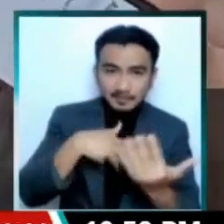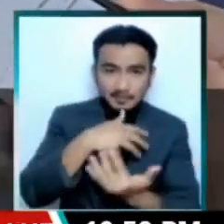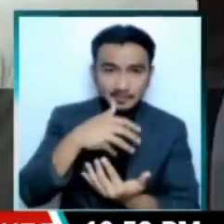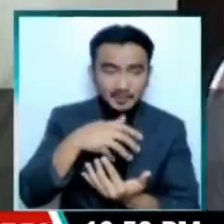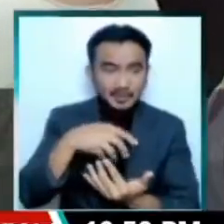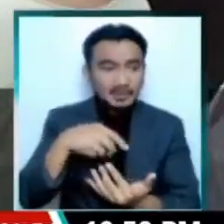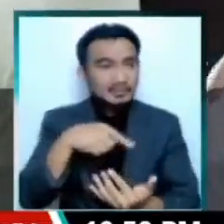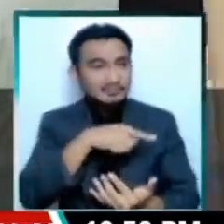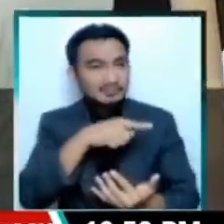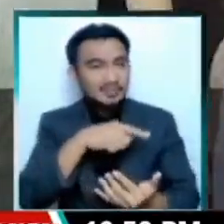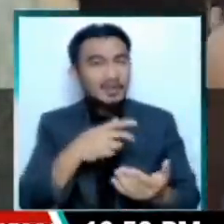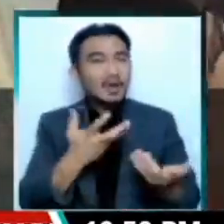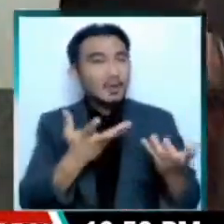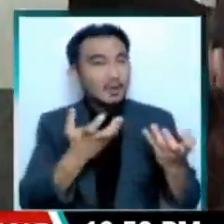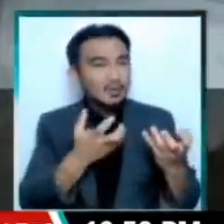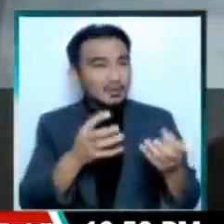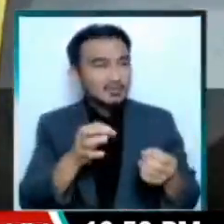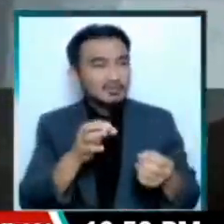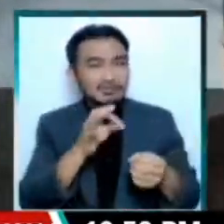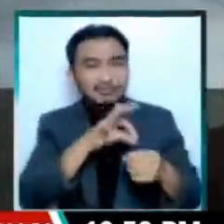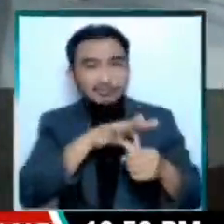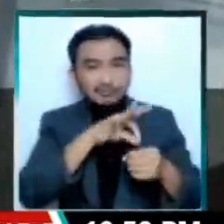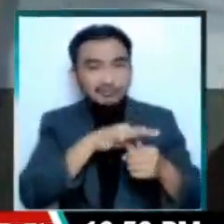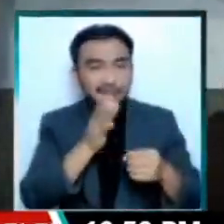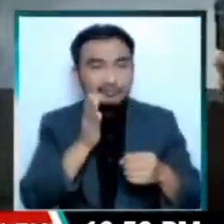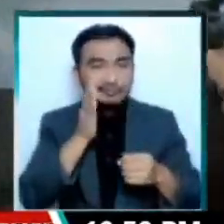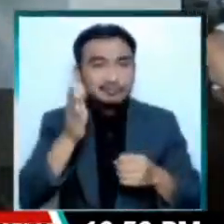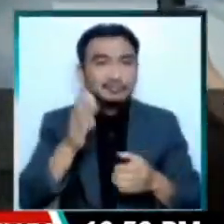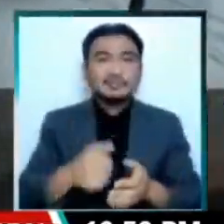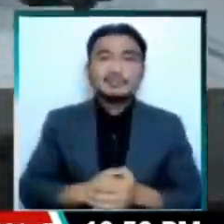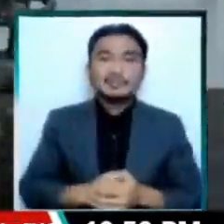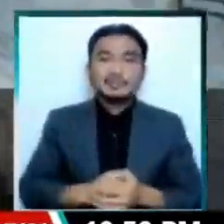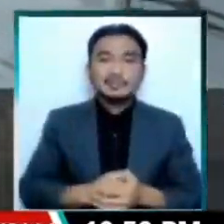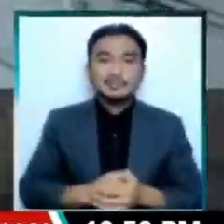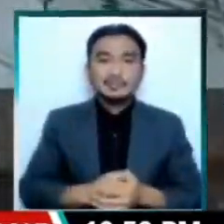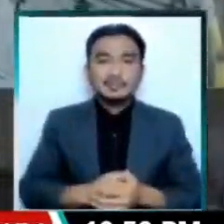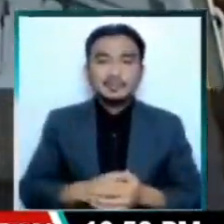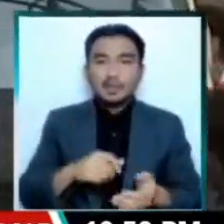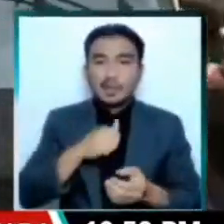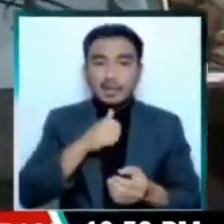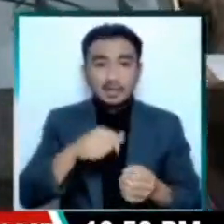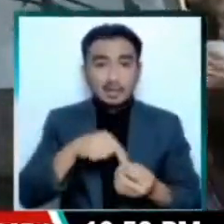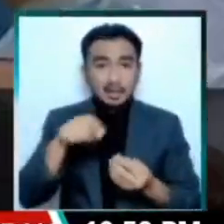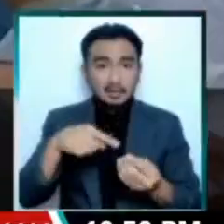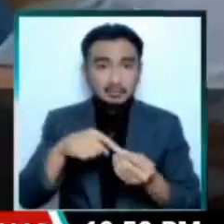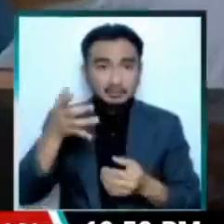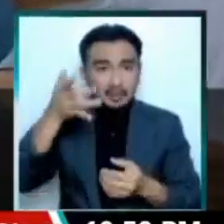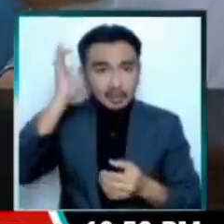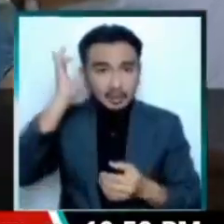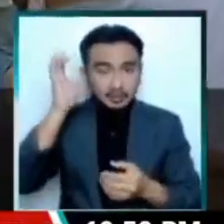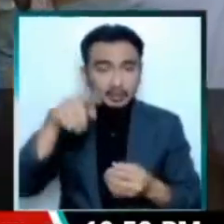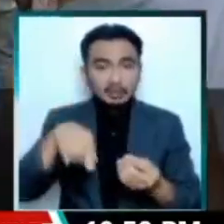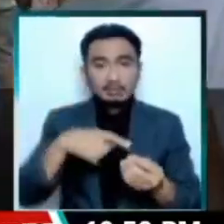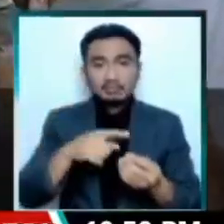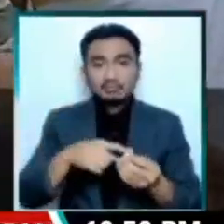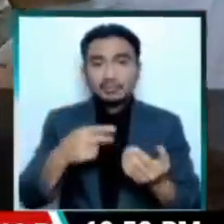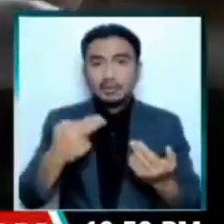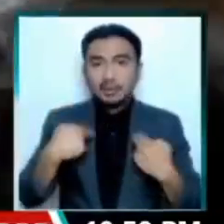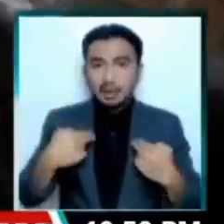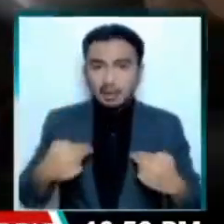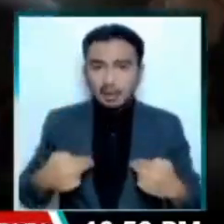kandidato. Nang tanungin kung hindi ba ito pagiging insensitibo sa health protocols, sabi ni Moreno hindi raw siya scientist para masagot